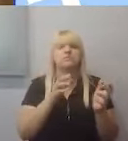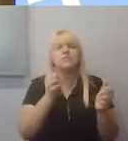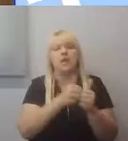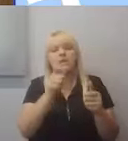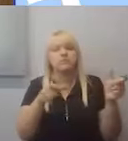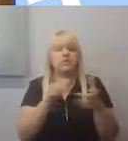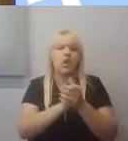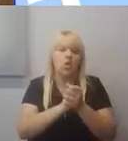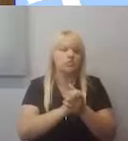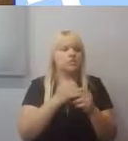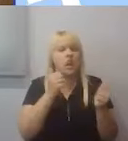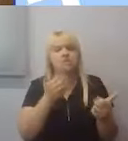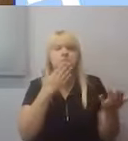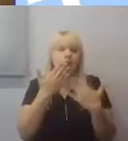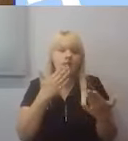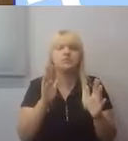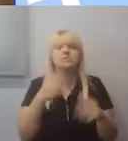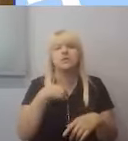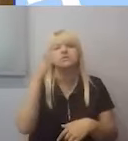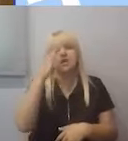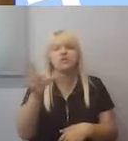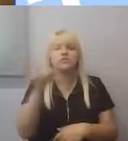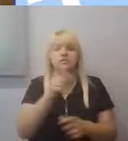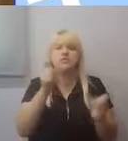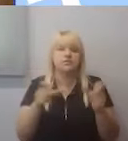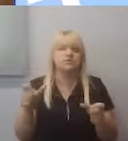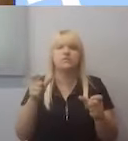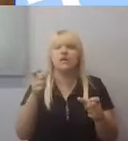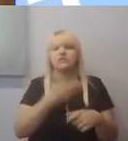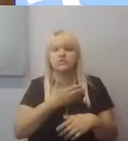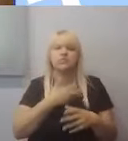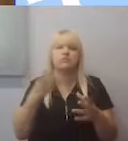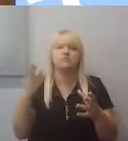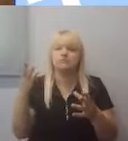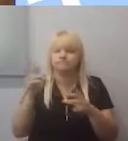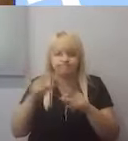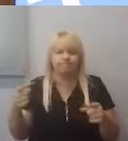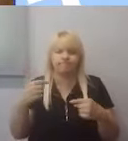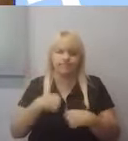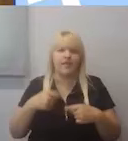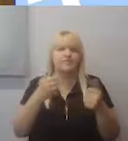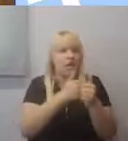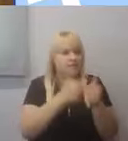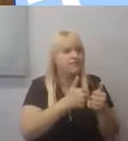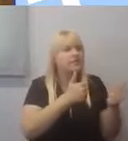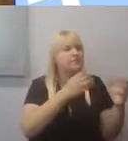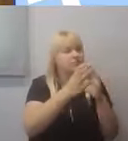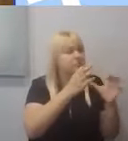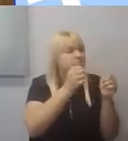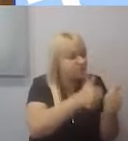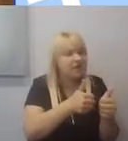jo es ceru ka visi cilvēki dzīvo tāpat kā es ka ar kaimiņiem jādzīvo labāk nekā ar radiiem jo kaimiņi blakus bet rās var būt